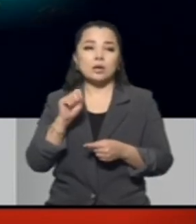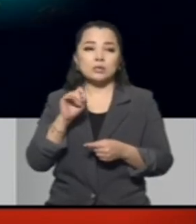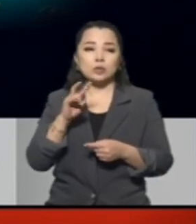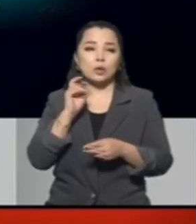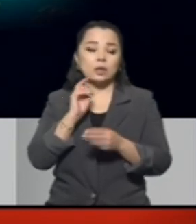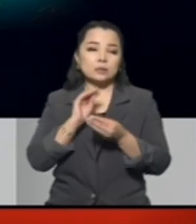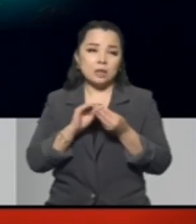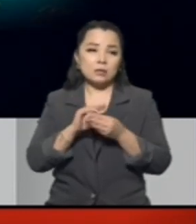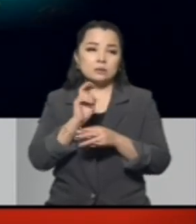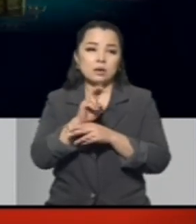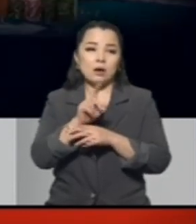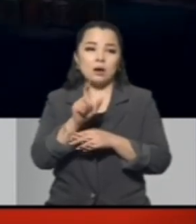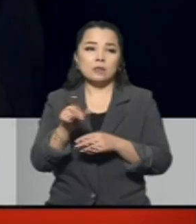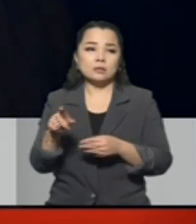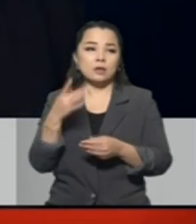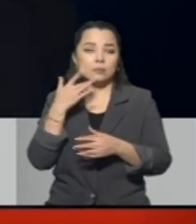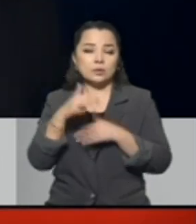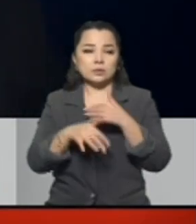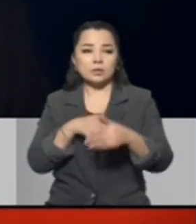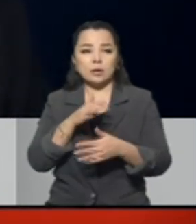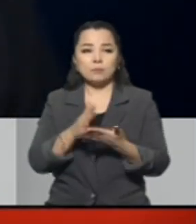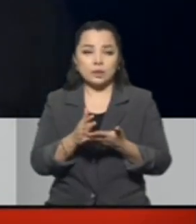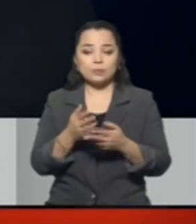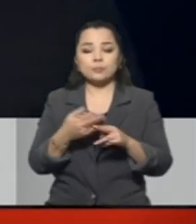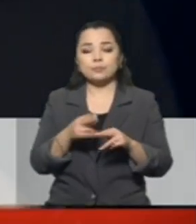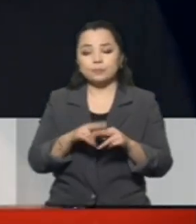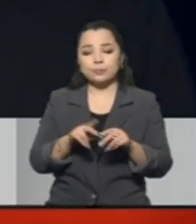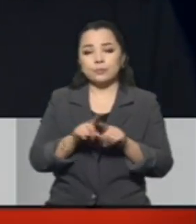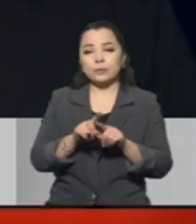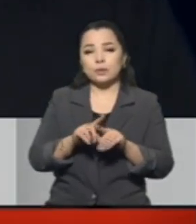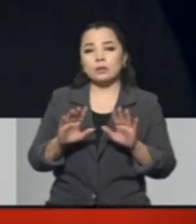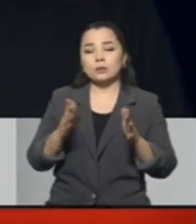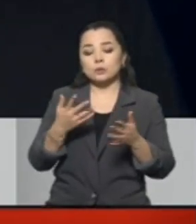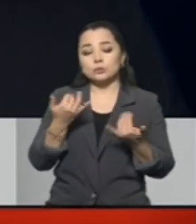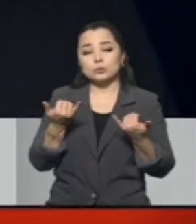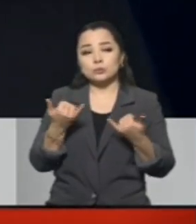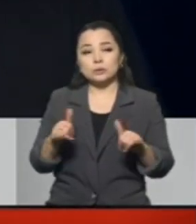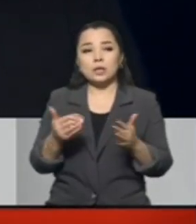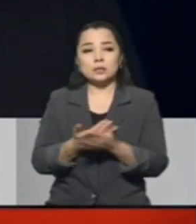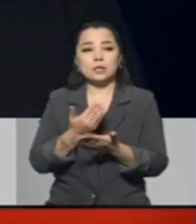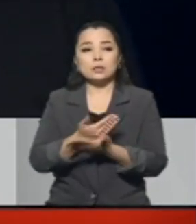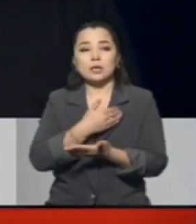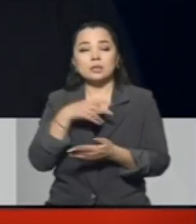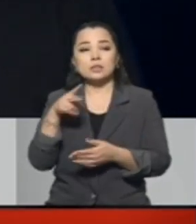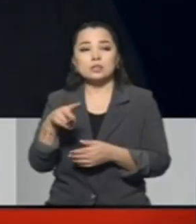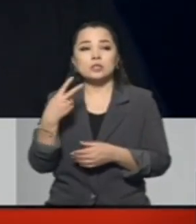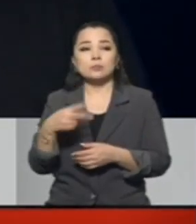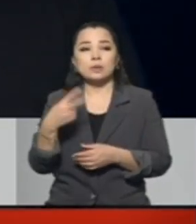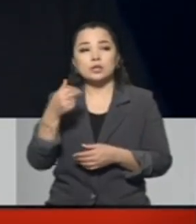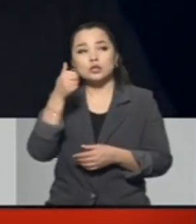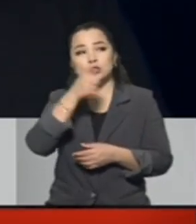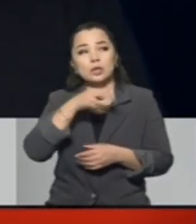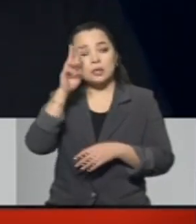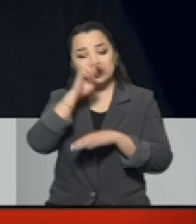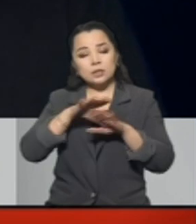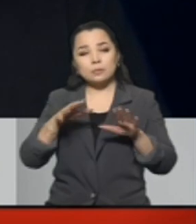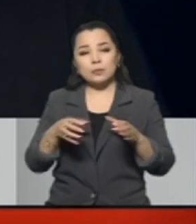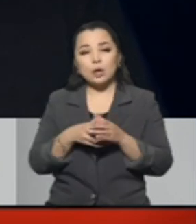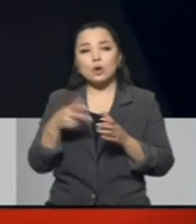тұрақты клиентіне айналған. Енді мына бір жаға ұстатарлық дерекке тоқталсақ, 2022 жылы